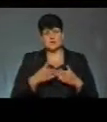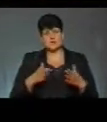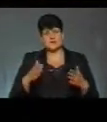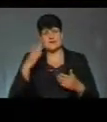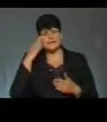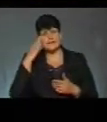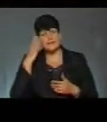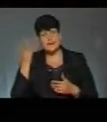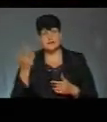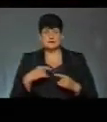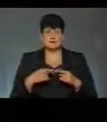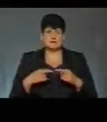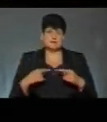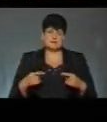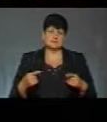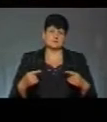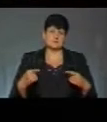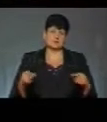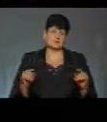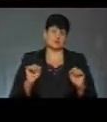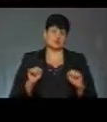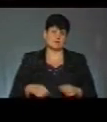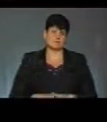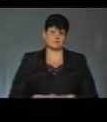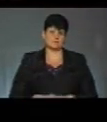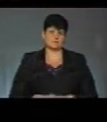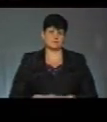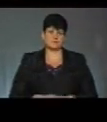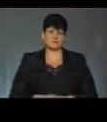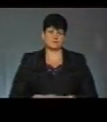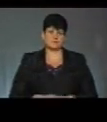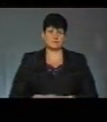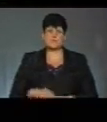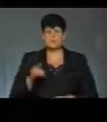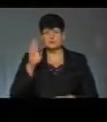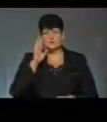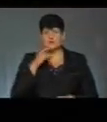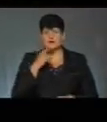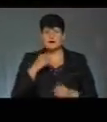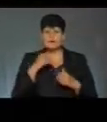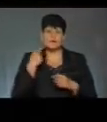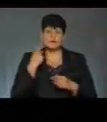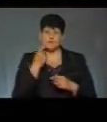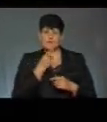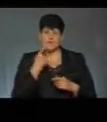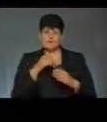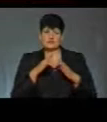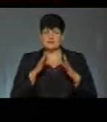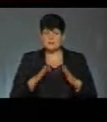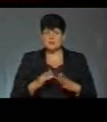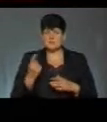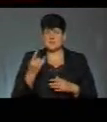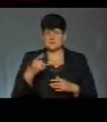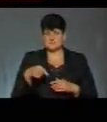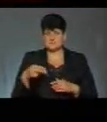та різноманітних інших можливостей. Назарій Риженко каже, англомовний табір «Мескот» у Тернополі